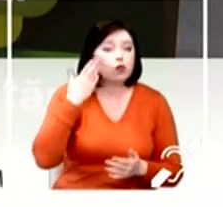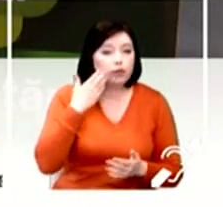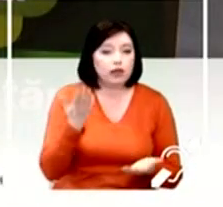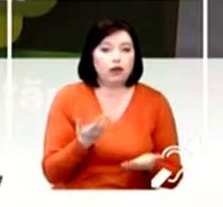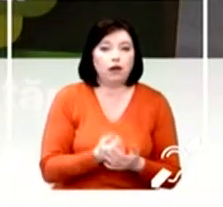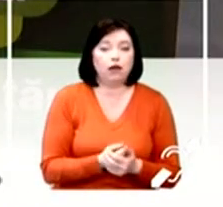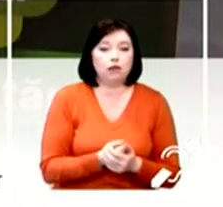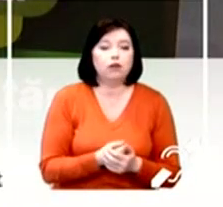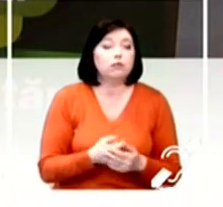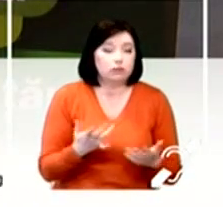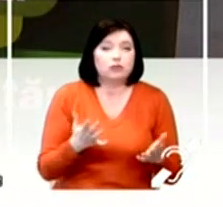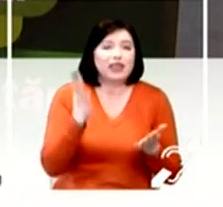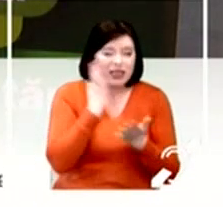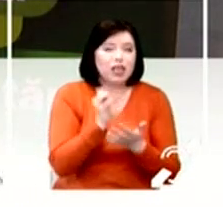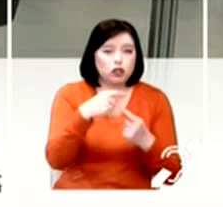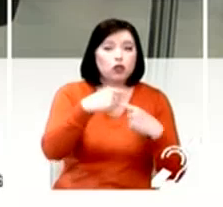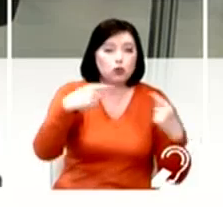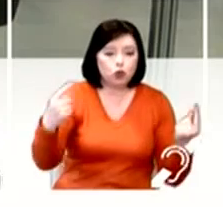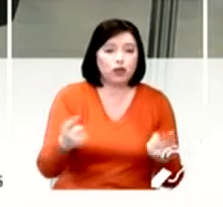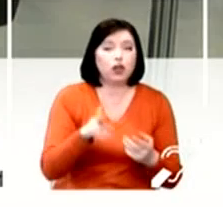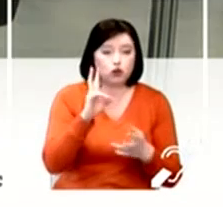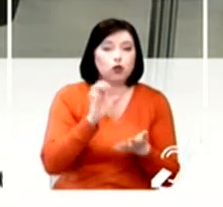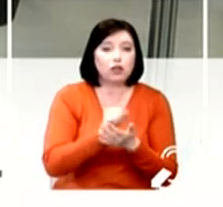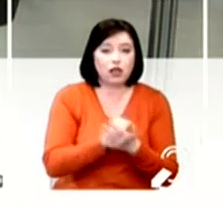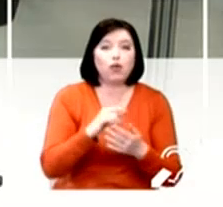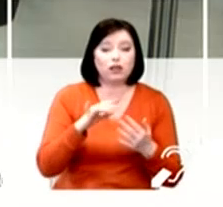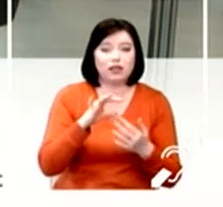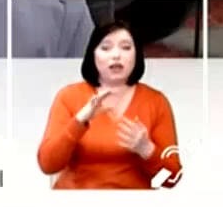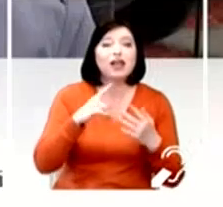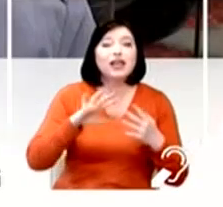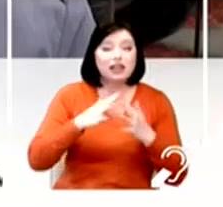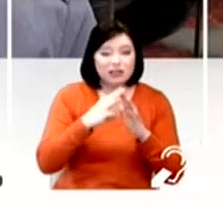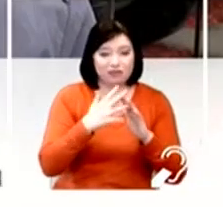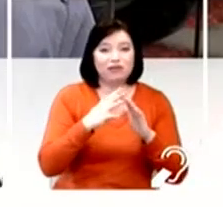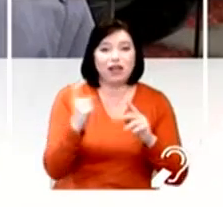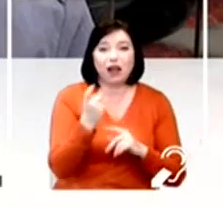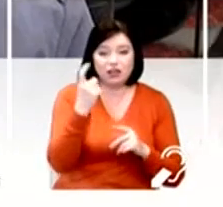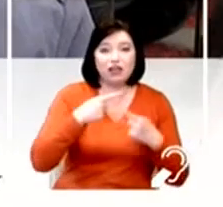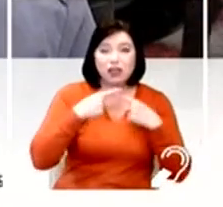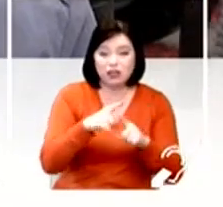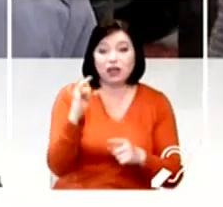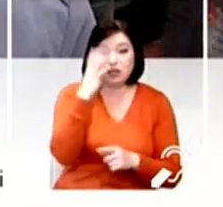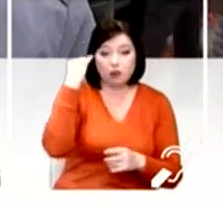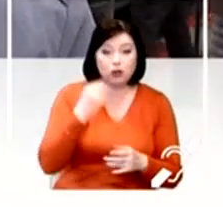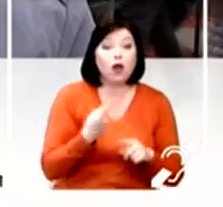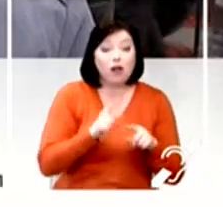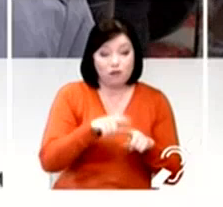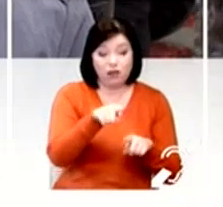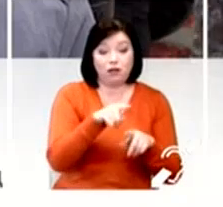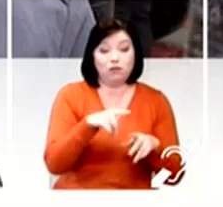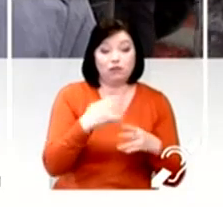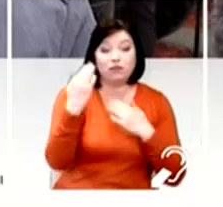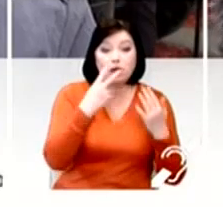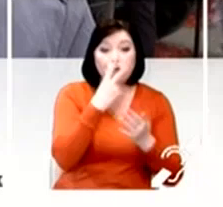România. La sigur sunt și producătorii de tehnică agricolă din Republica Moldova. În cadrul acestei expoziții prezentăm o gamă